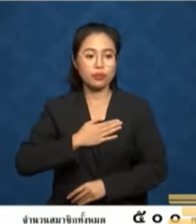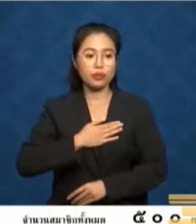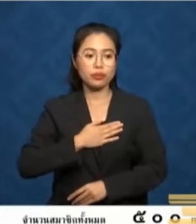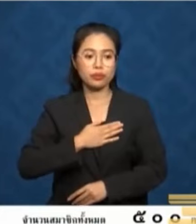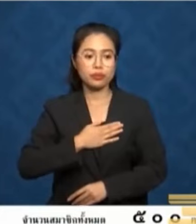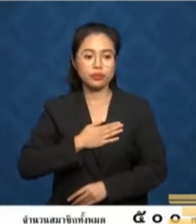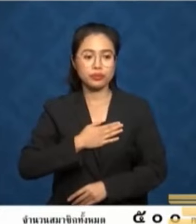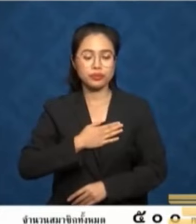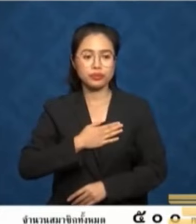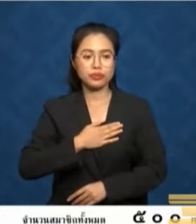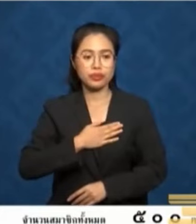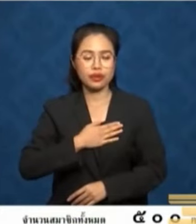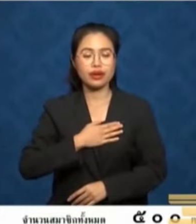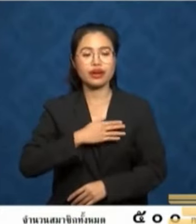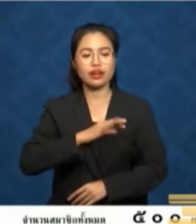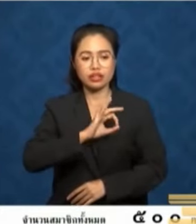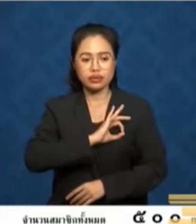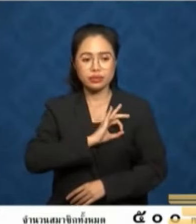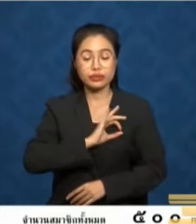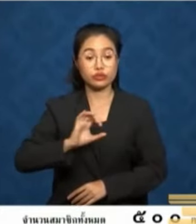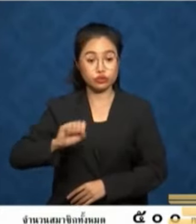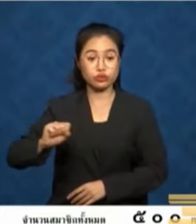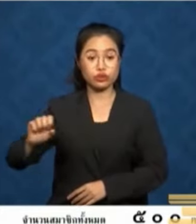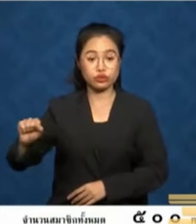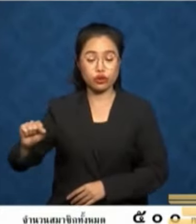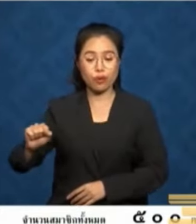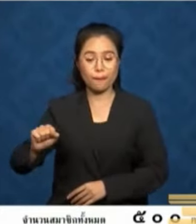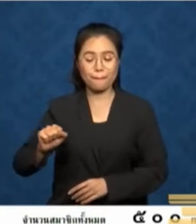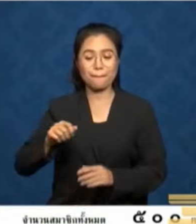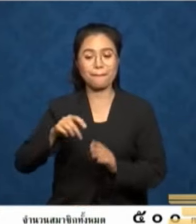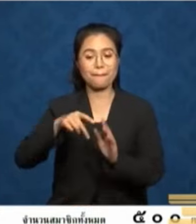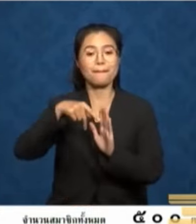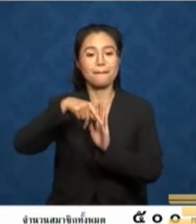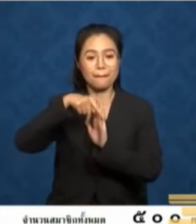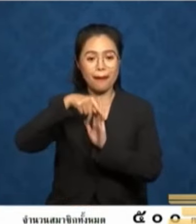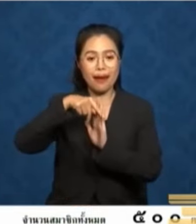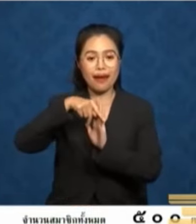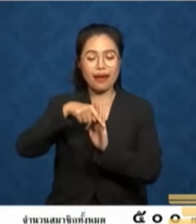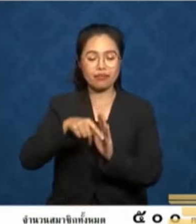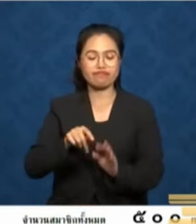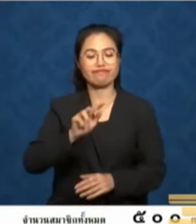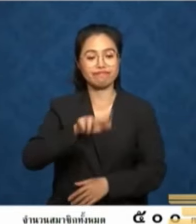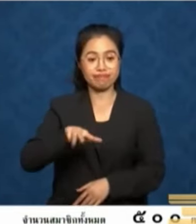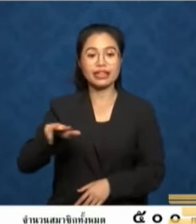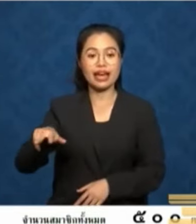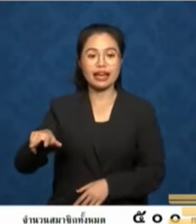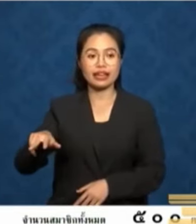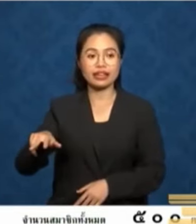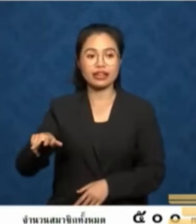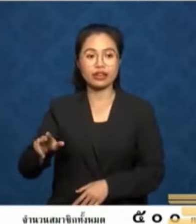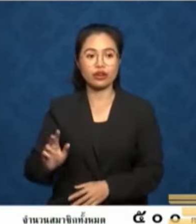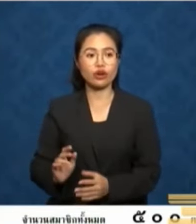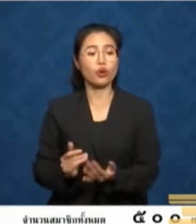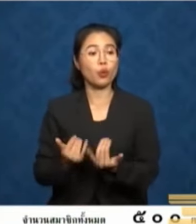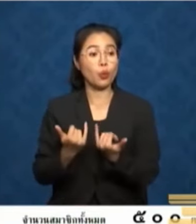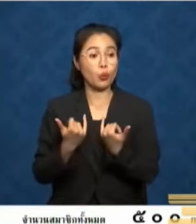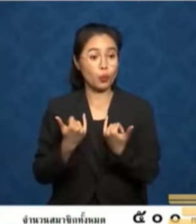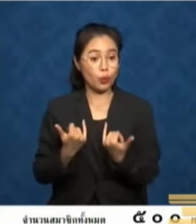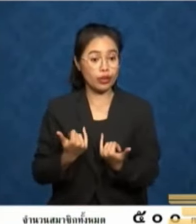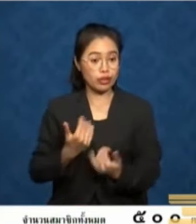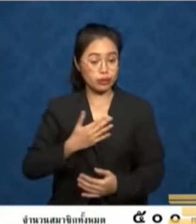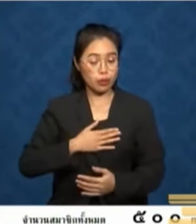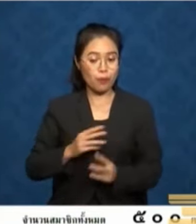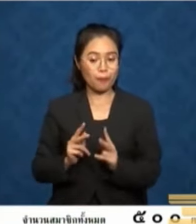อภิกุลสมาชิกสภาผู้แทนราษฎรจังหวัดแพร่พรรคเพื่อไทยวันนี้ผมก็เป็นกรรมาธิการ